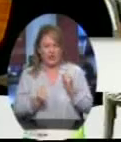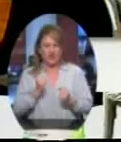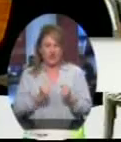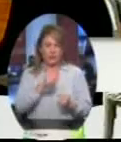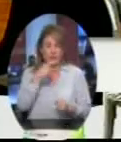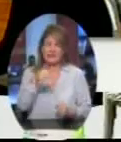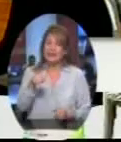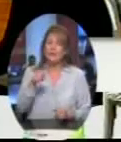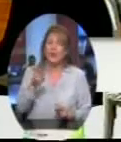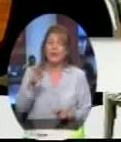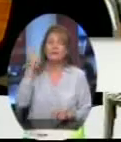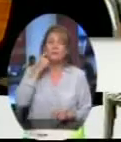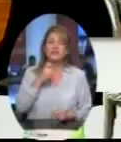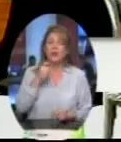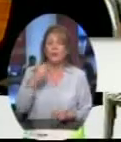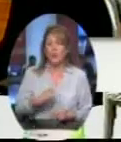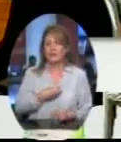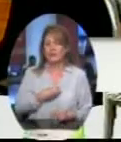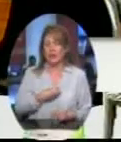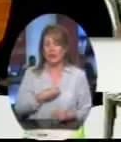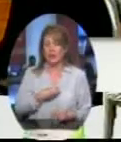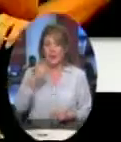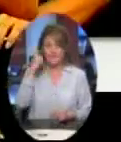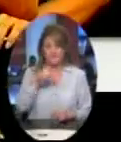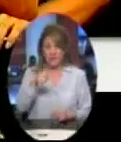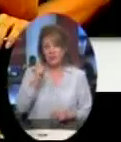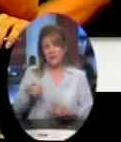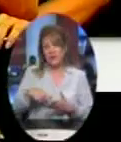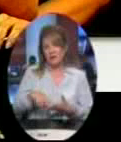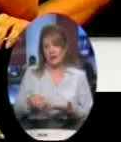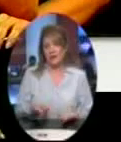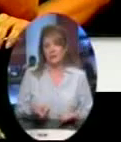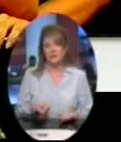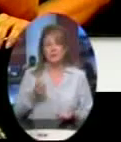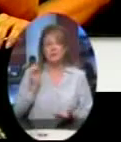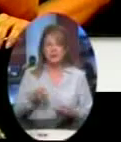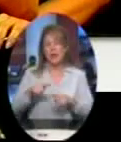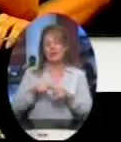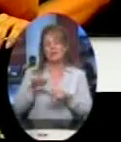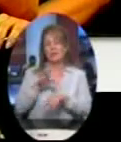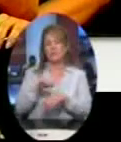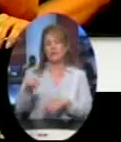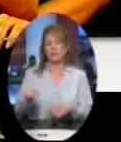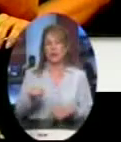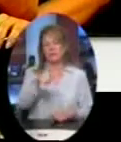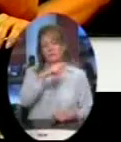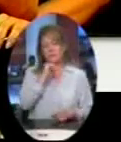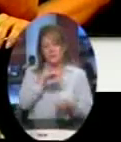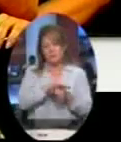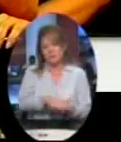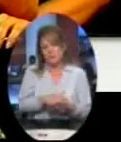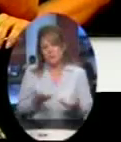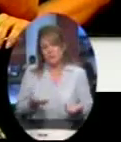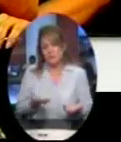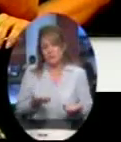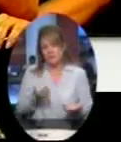מוסרי, ואת הפשע המוסרי הזה צריך לתקן, צריך לסמן את הבשר הזה על מנת שהציבור אולי יחליט לא